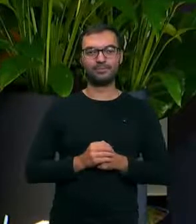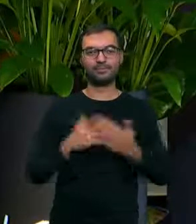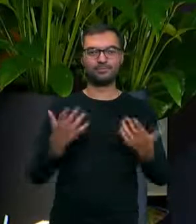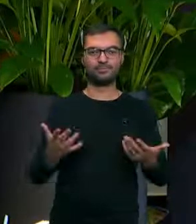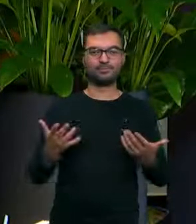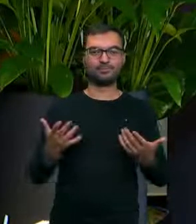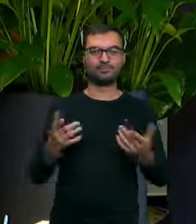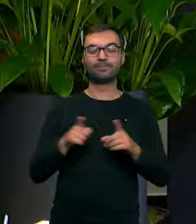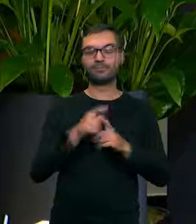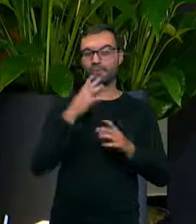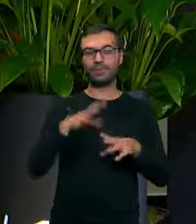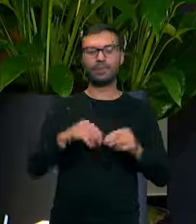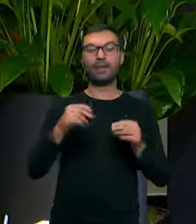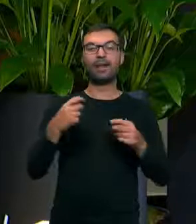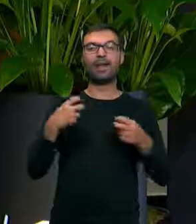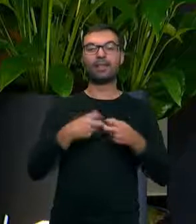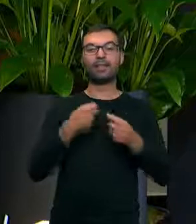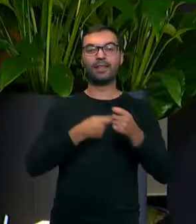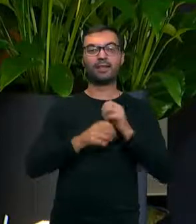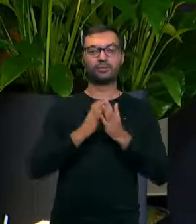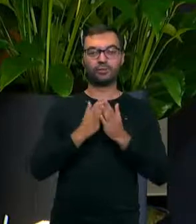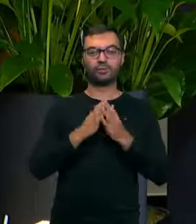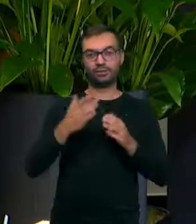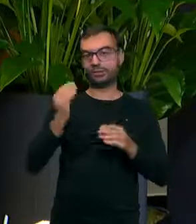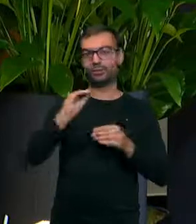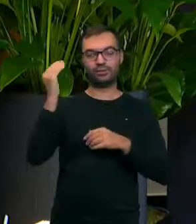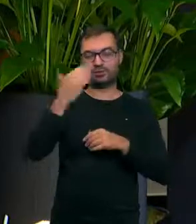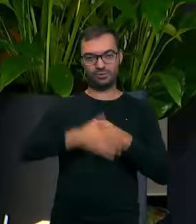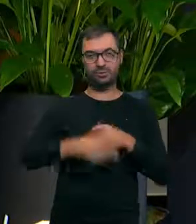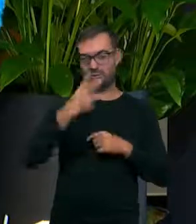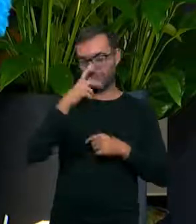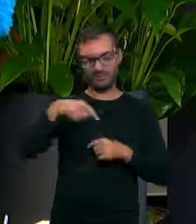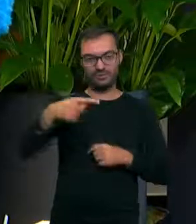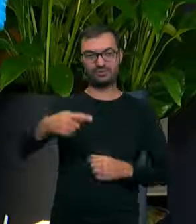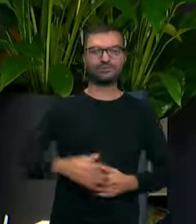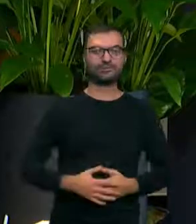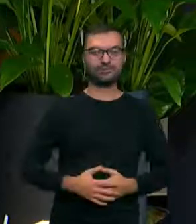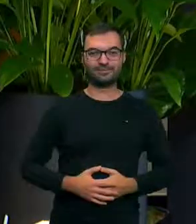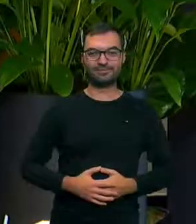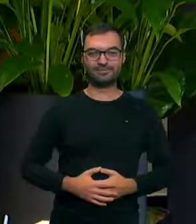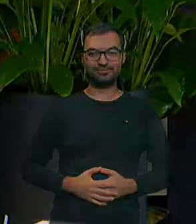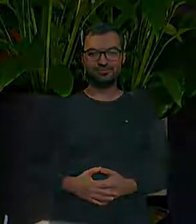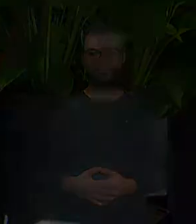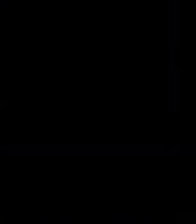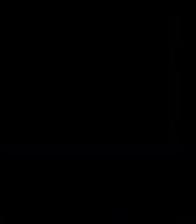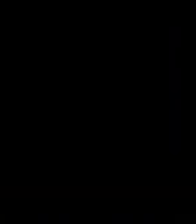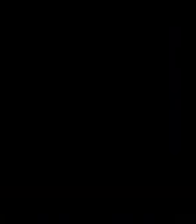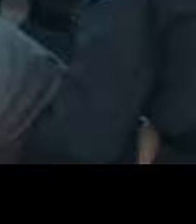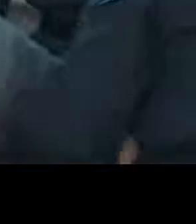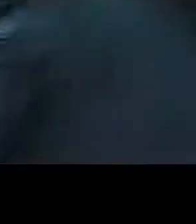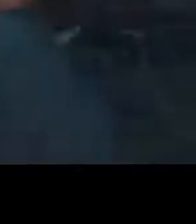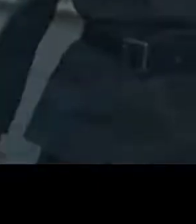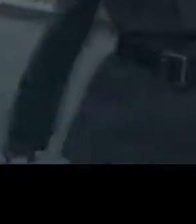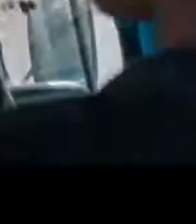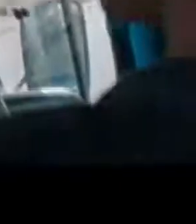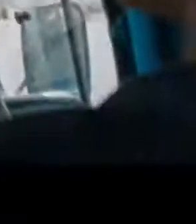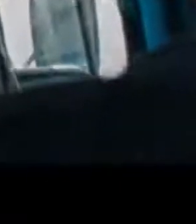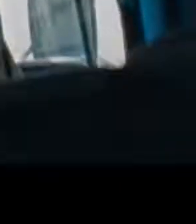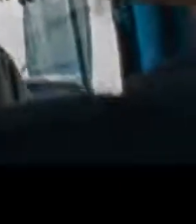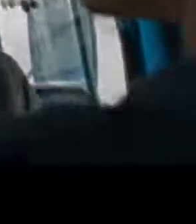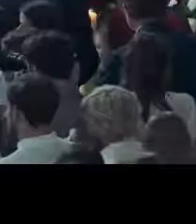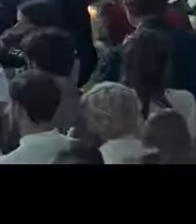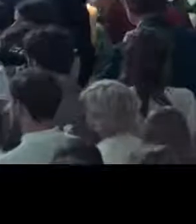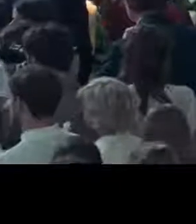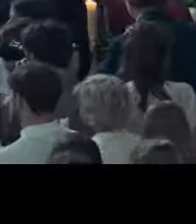i tak jak powiedziałam, wirtualne targi książki trwają. Do zobaczenia. Dziękuję. Polski kandydat do